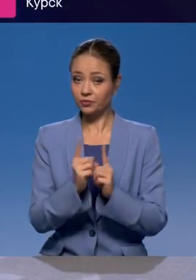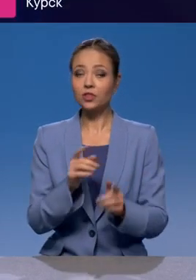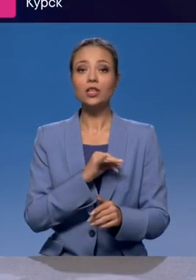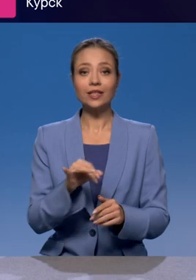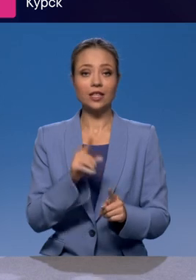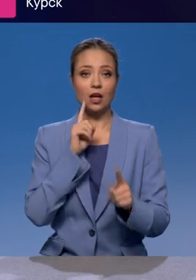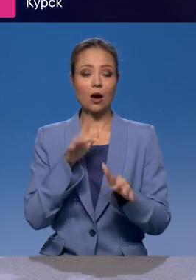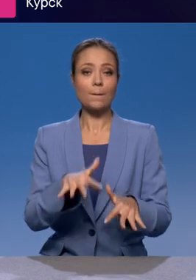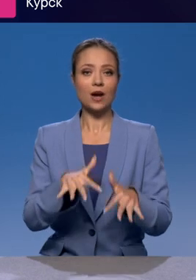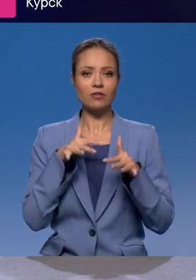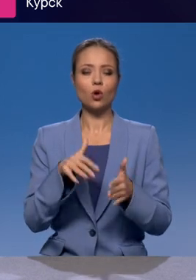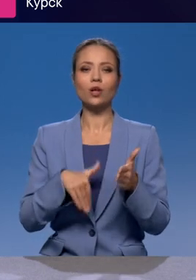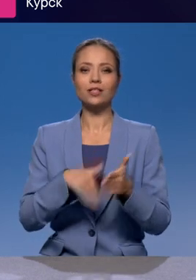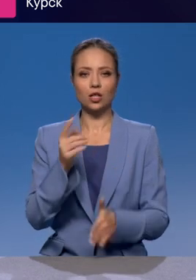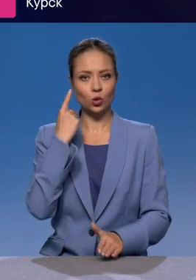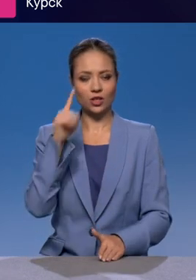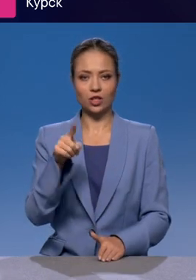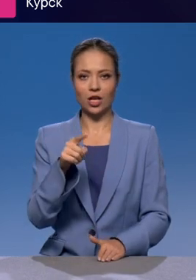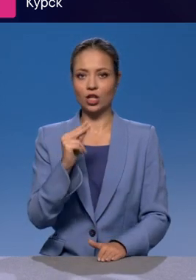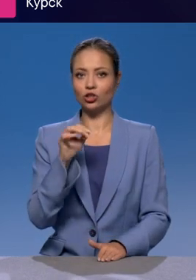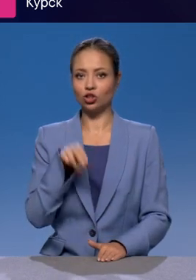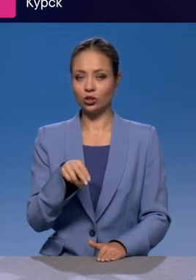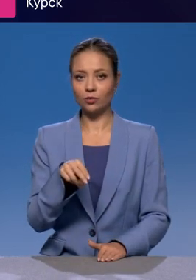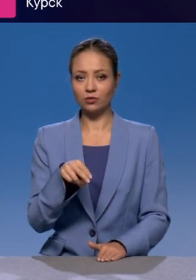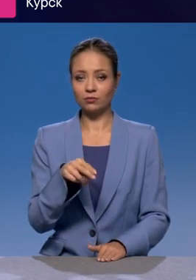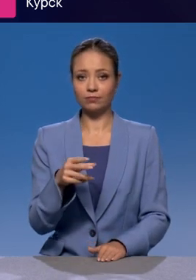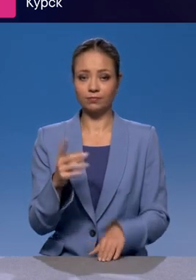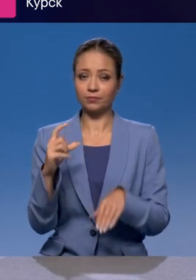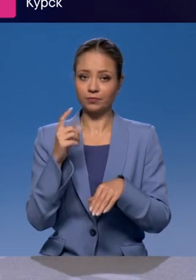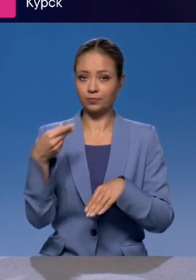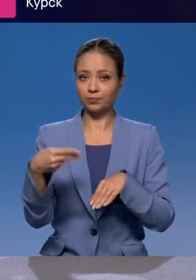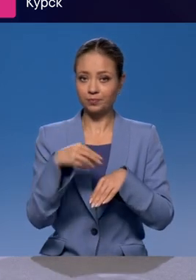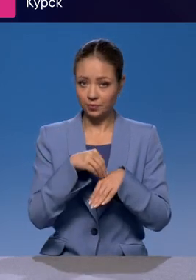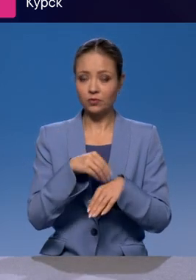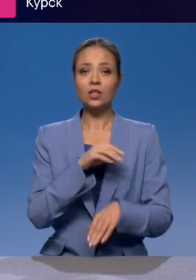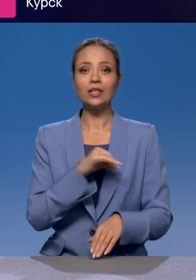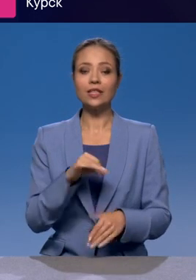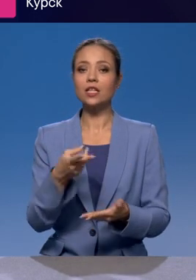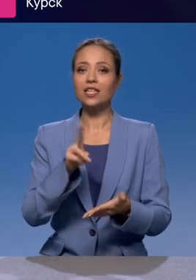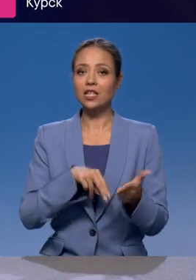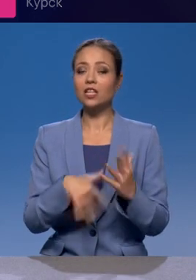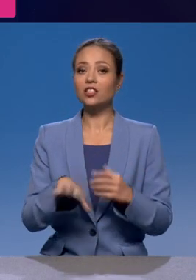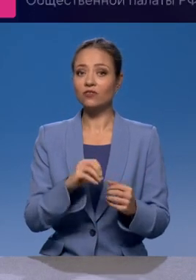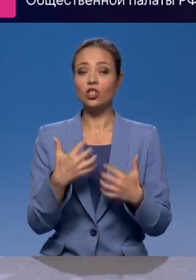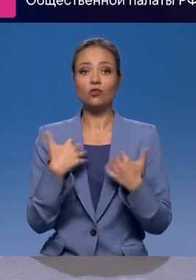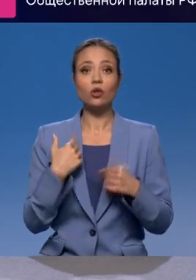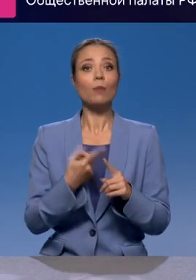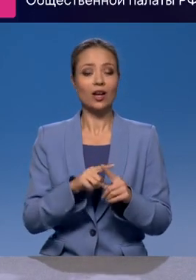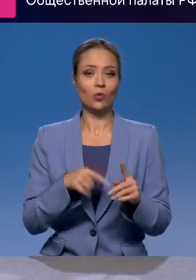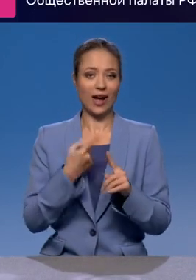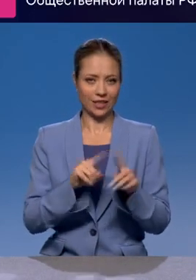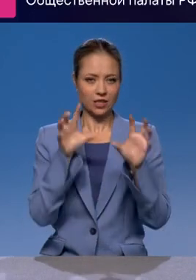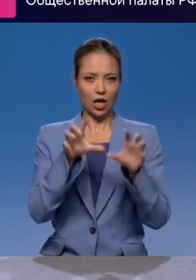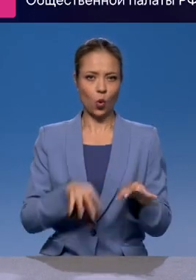идеи чипирования и идеи регистрации всех животных, этот законопроект был положен под сукно. И